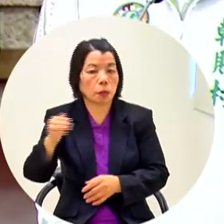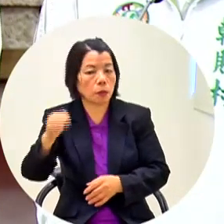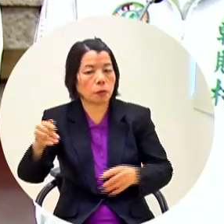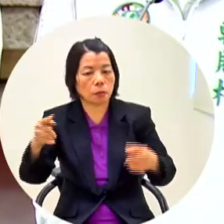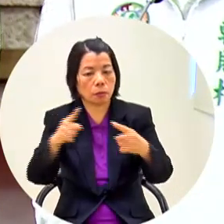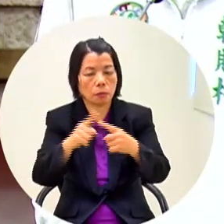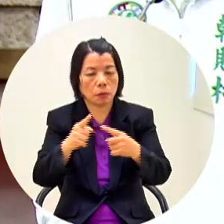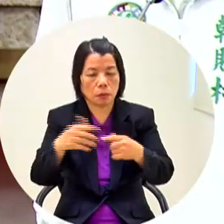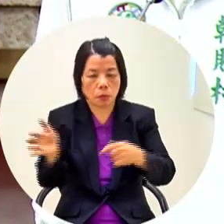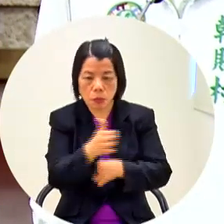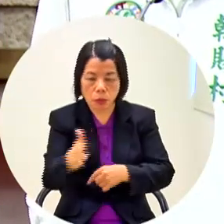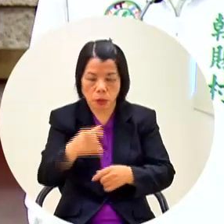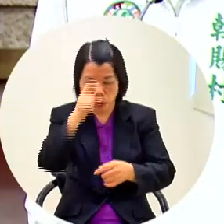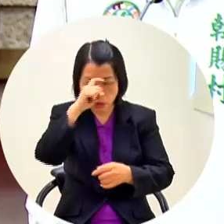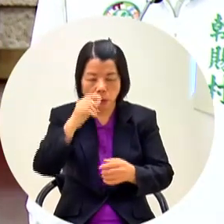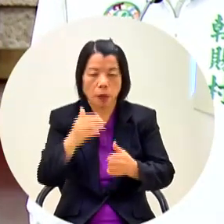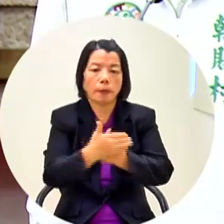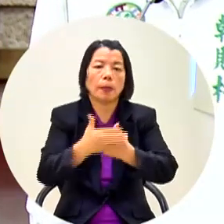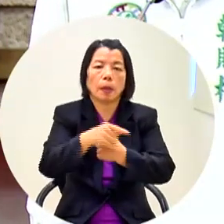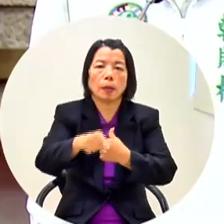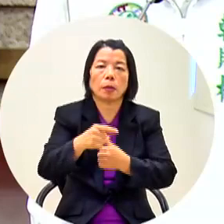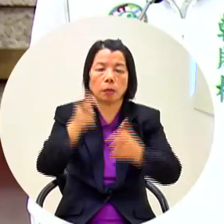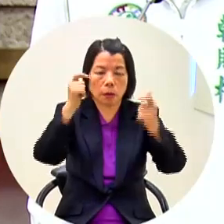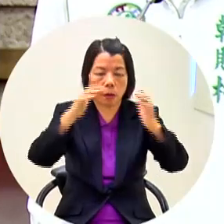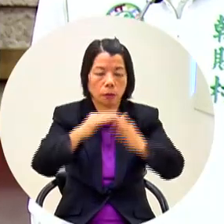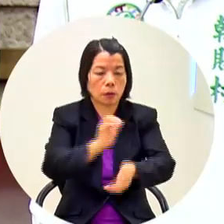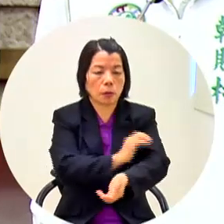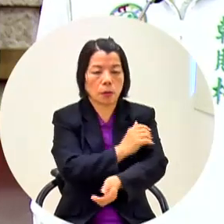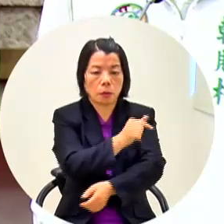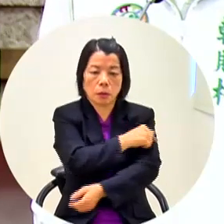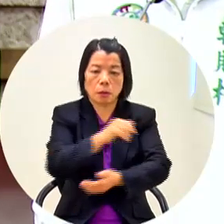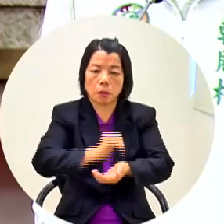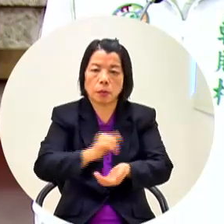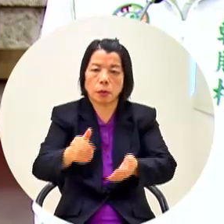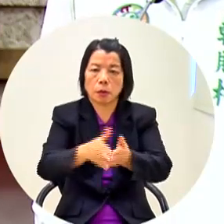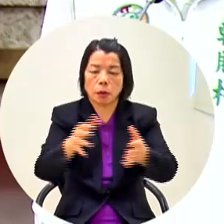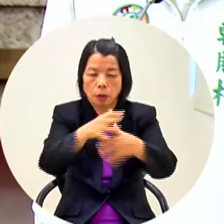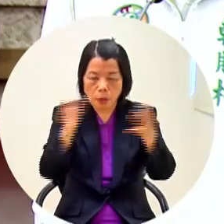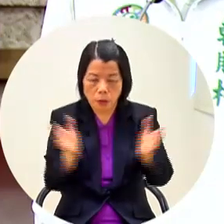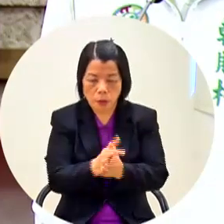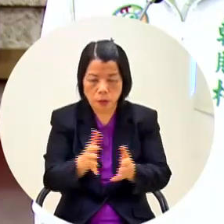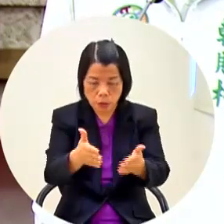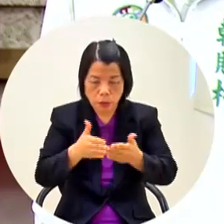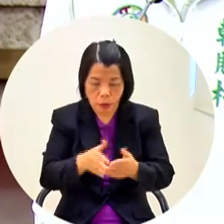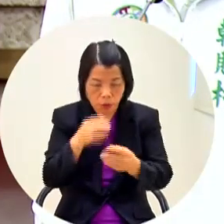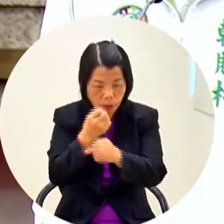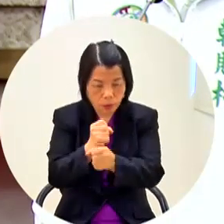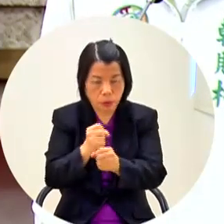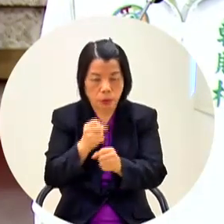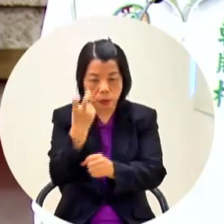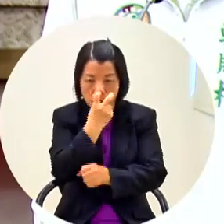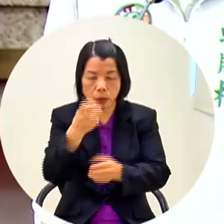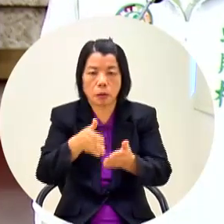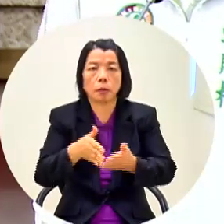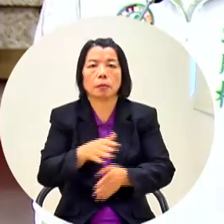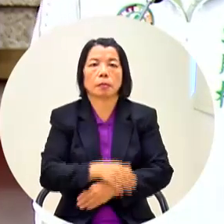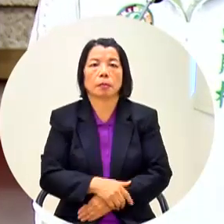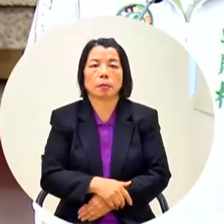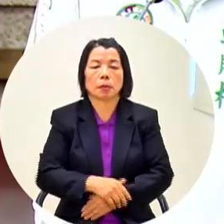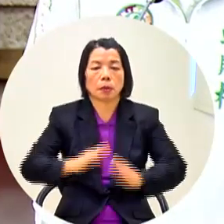望为了保护我们高雄市的医护人员，希望全面帮他们做一次筛检。 好，来，市